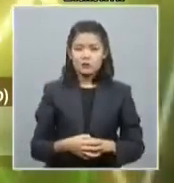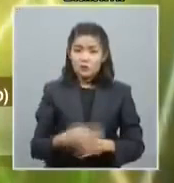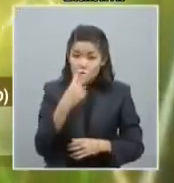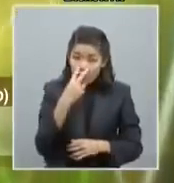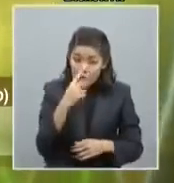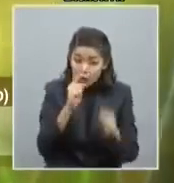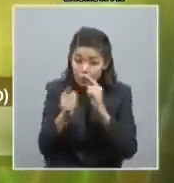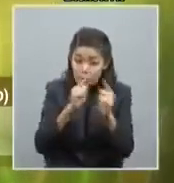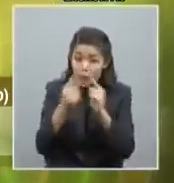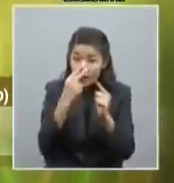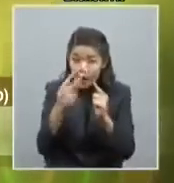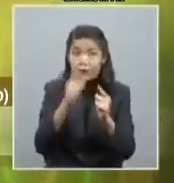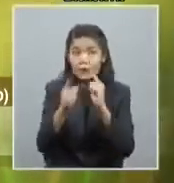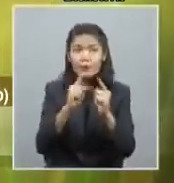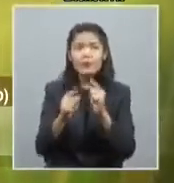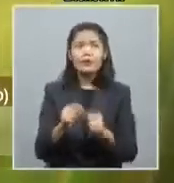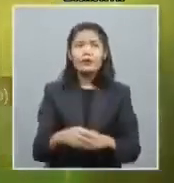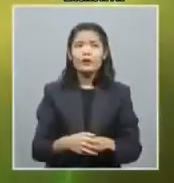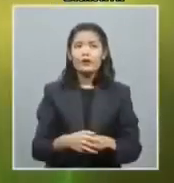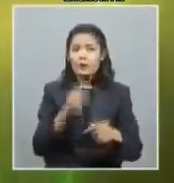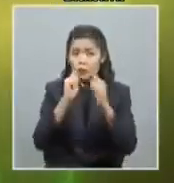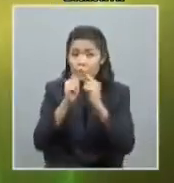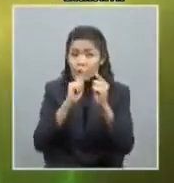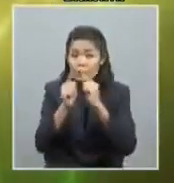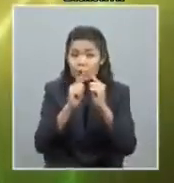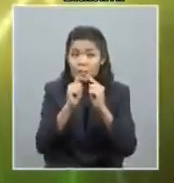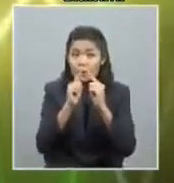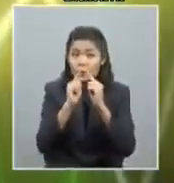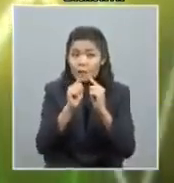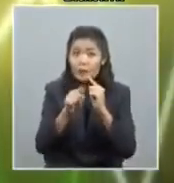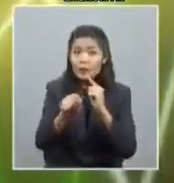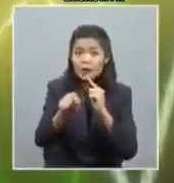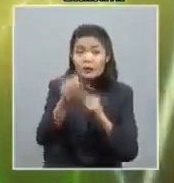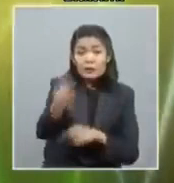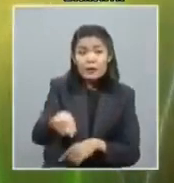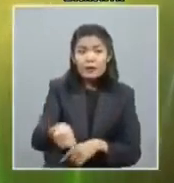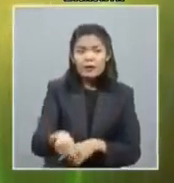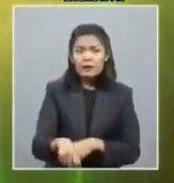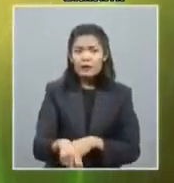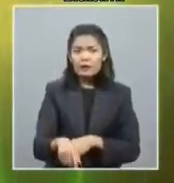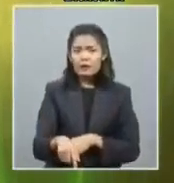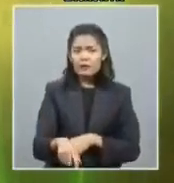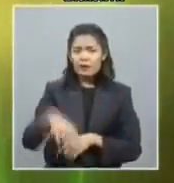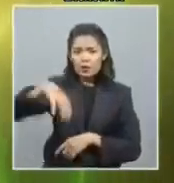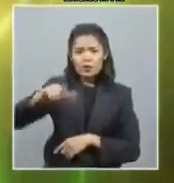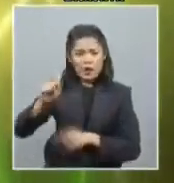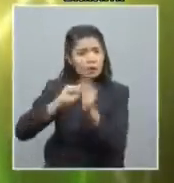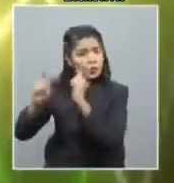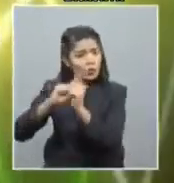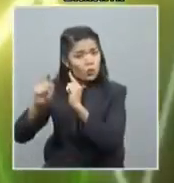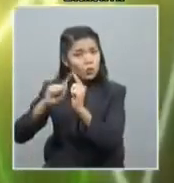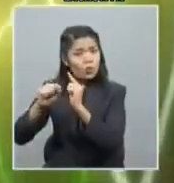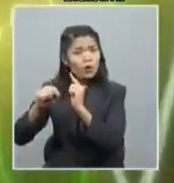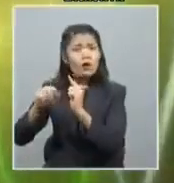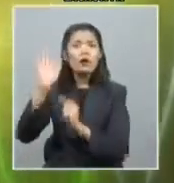คุยกันเนี่ยข้างในนะ อ๋อเขาคุยกันกับพี่เท่งใช่ไหม ไม่ว่าเขาคุยข้างในนู้นเลยวันนี้ในวิญญาณเขาคุยกัน